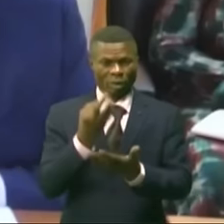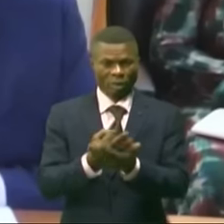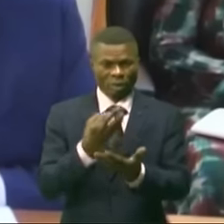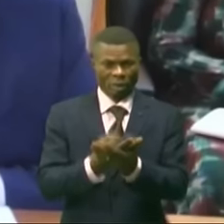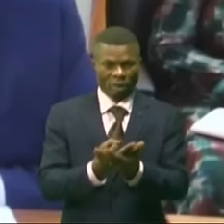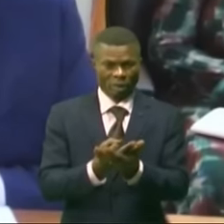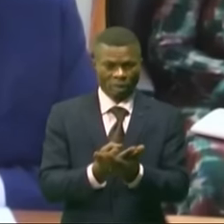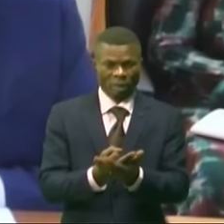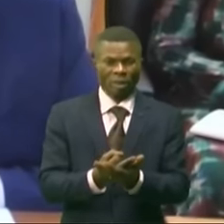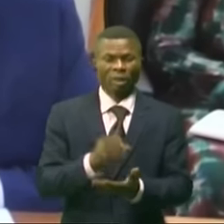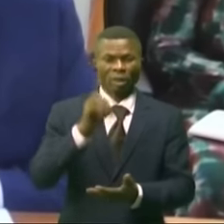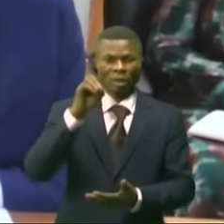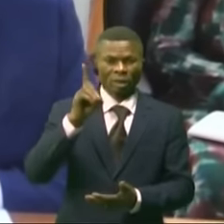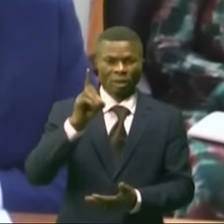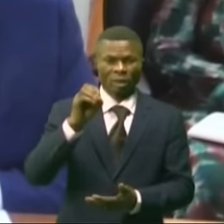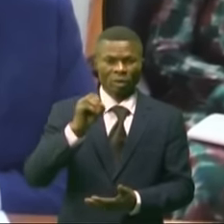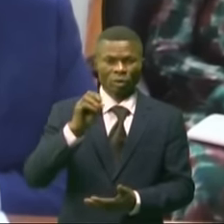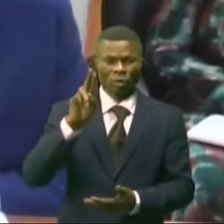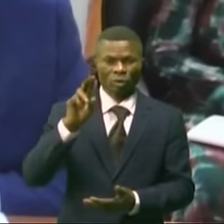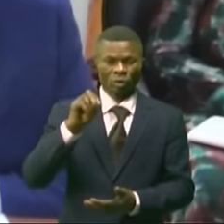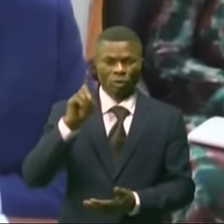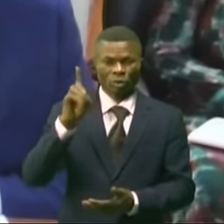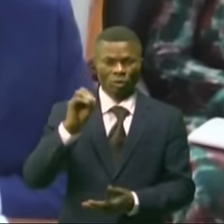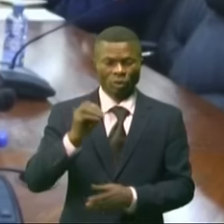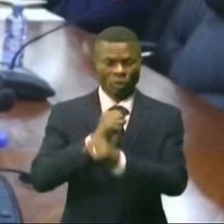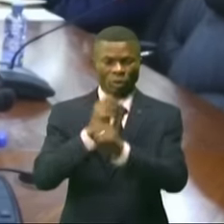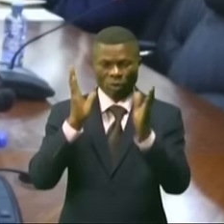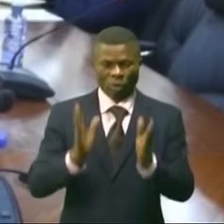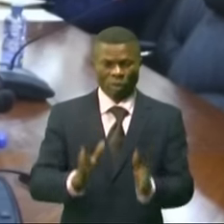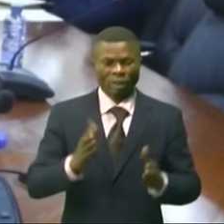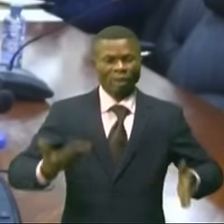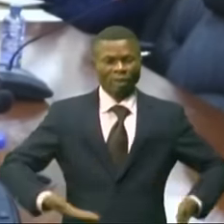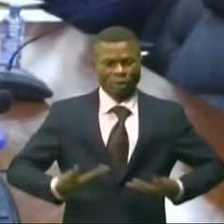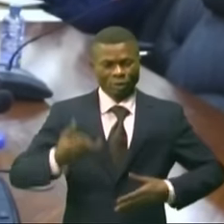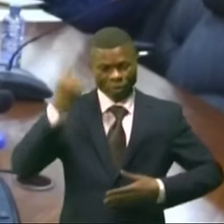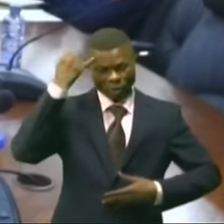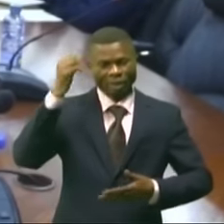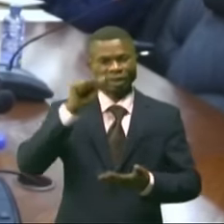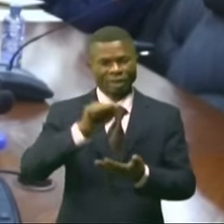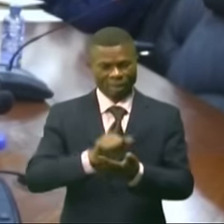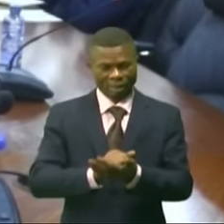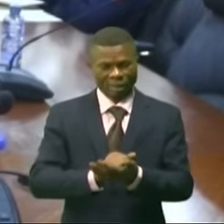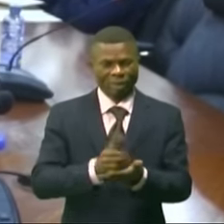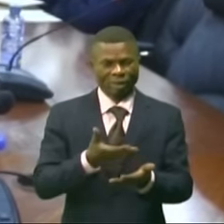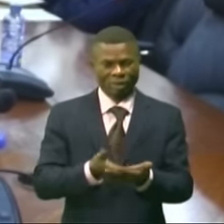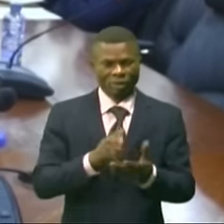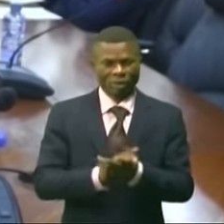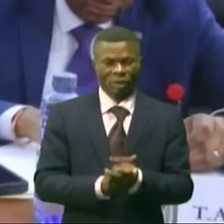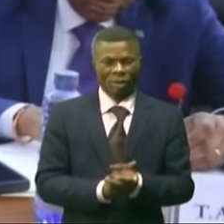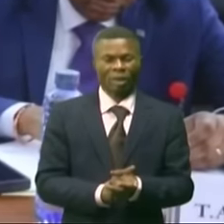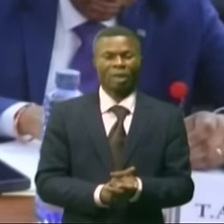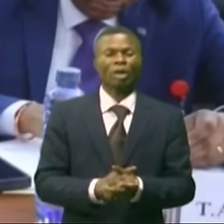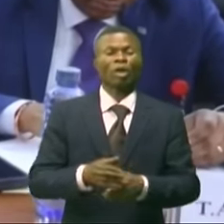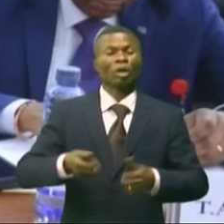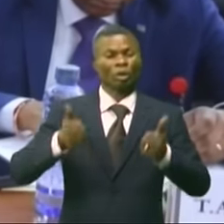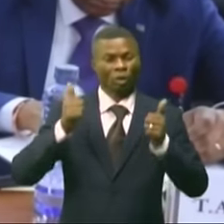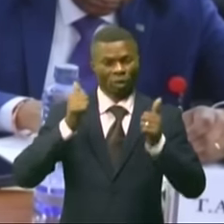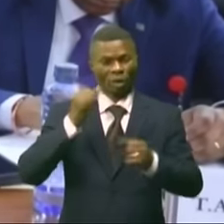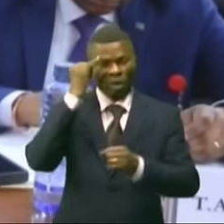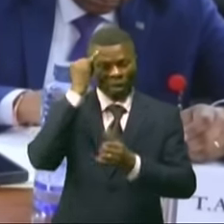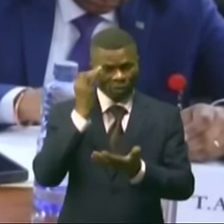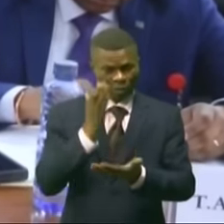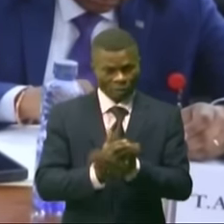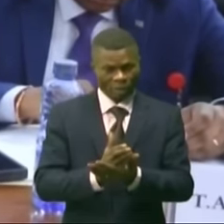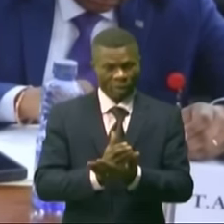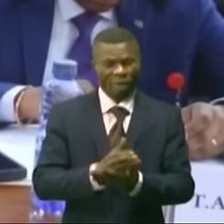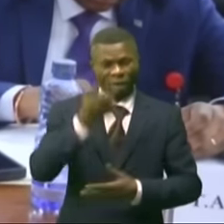doudou Famba Kundé libotai les syndicalistes apprécient ce premier part franchi ce qui suppose la fin de la grève et